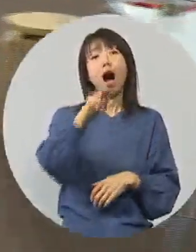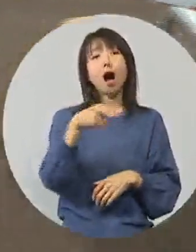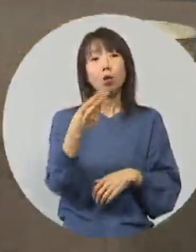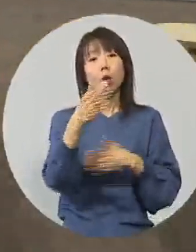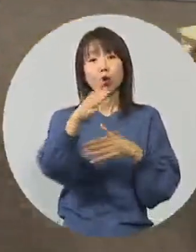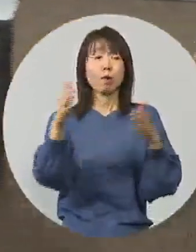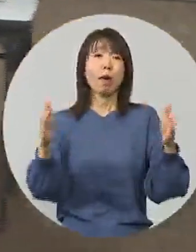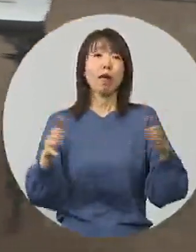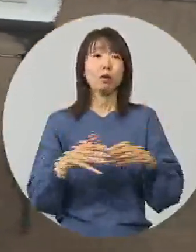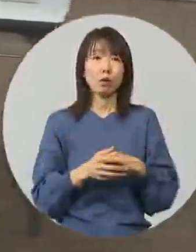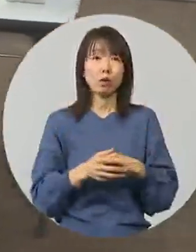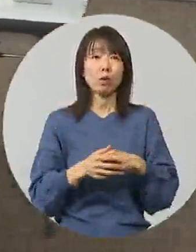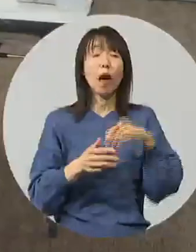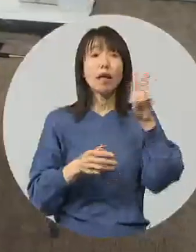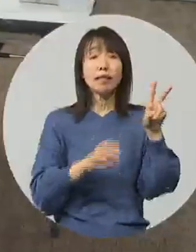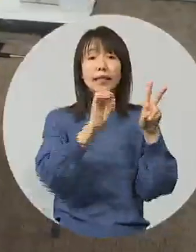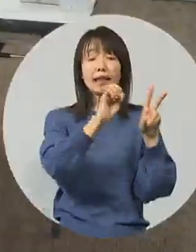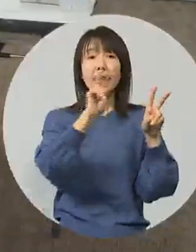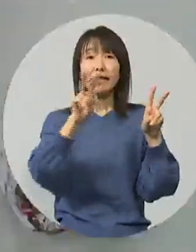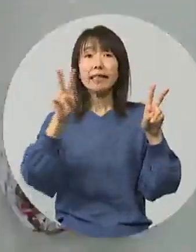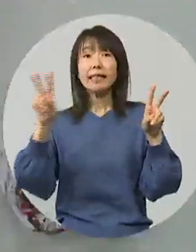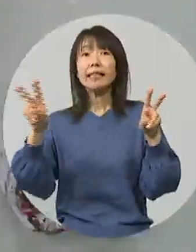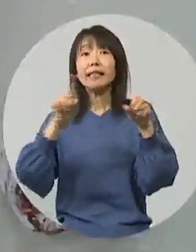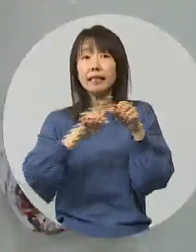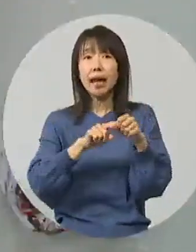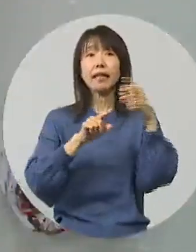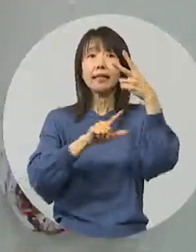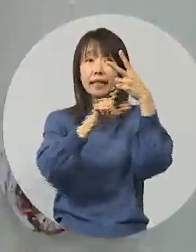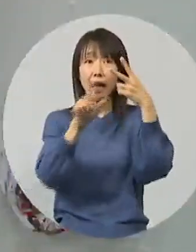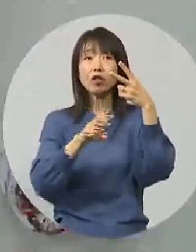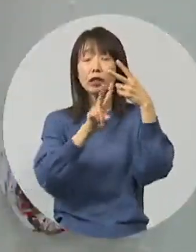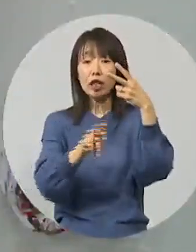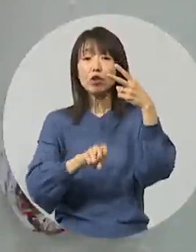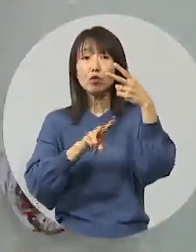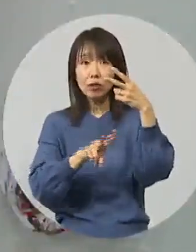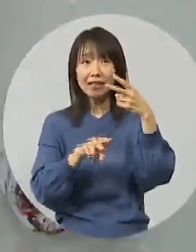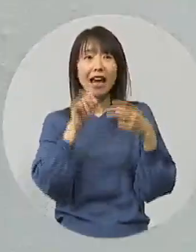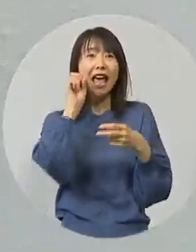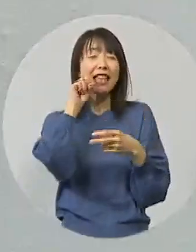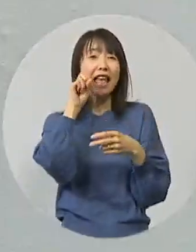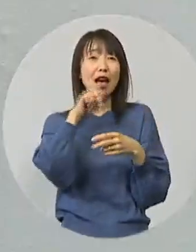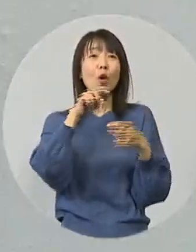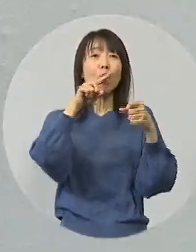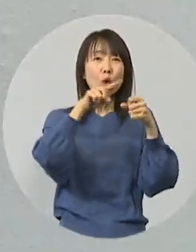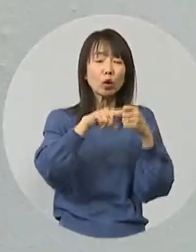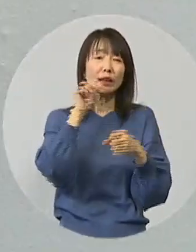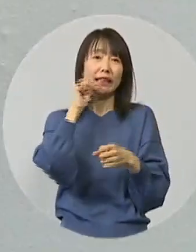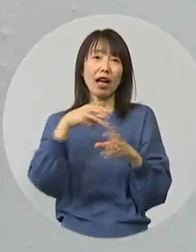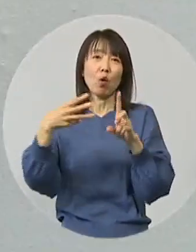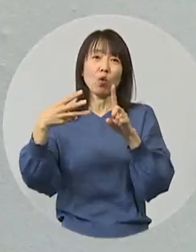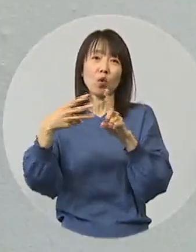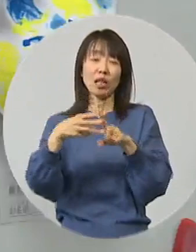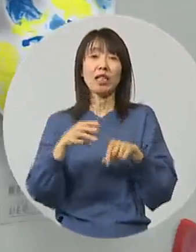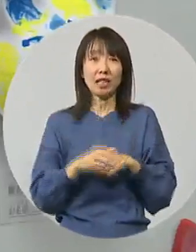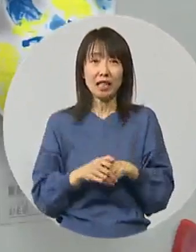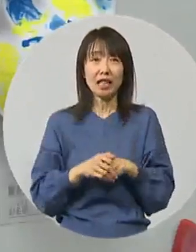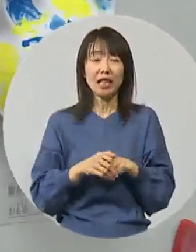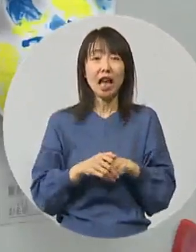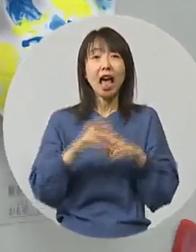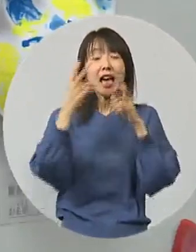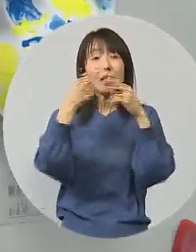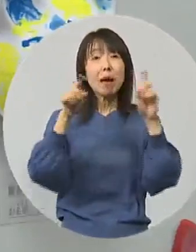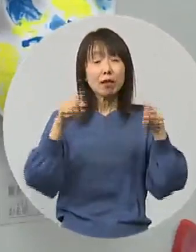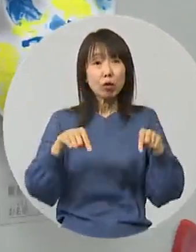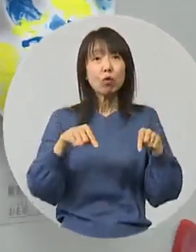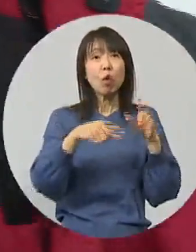2022年2月22日の猫の年、猫の日にちなんだ催し、みんなで作ろうにゃんにゃん